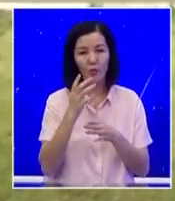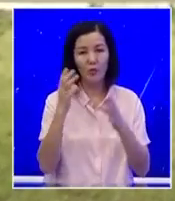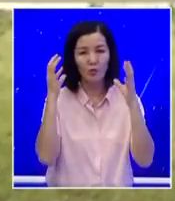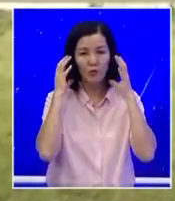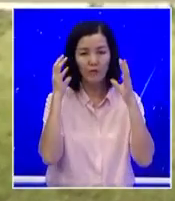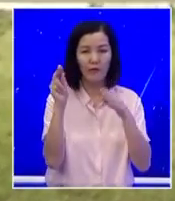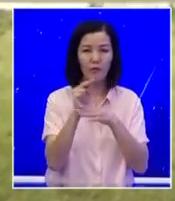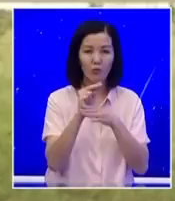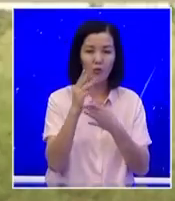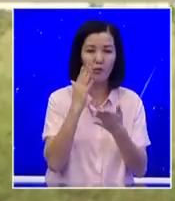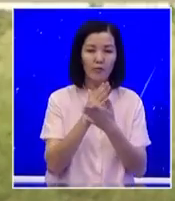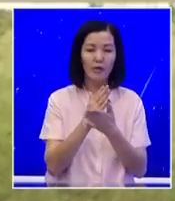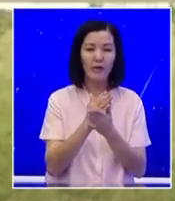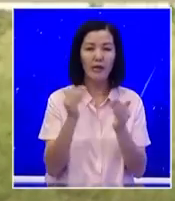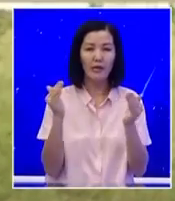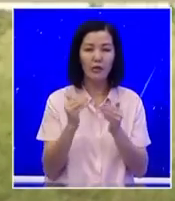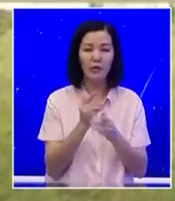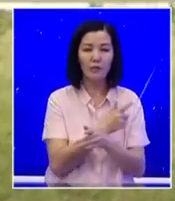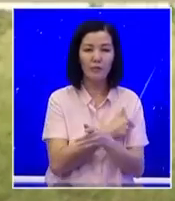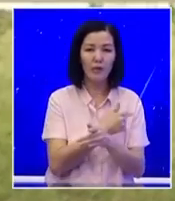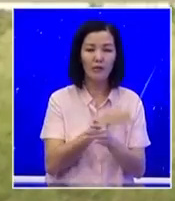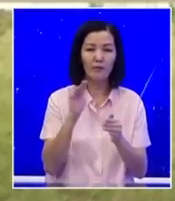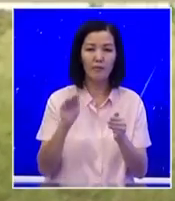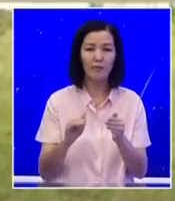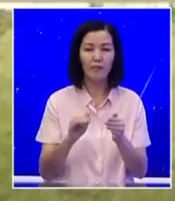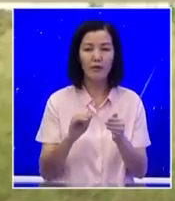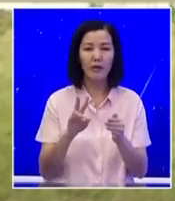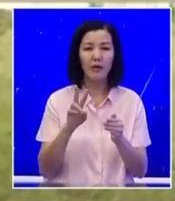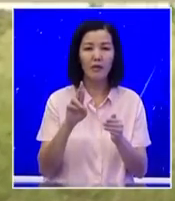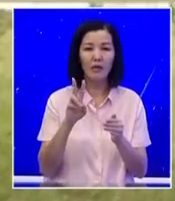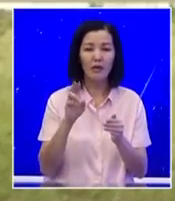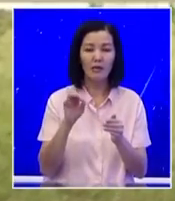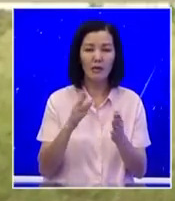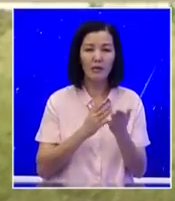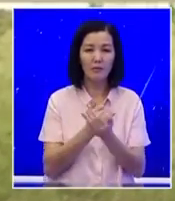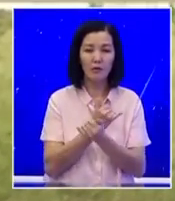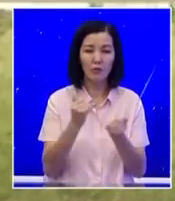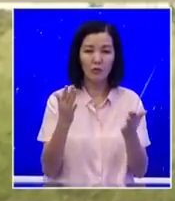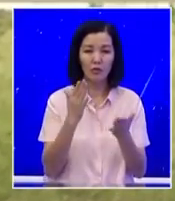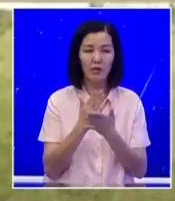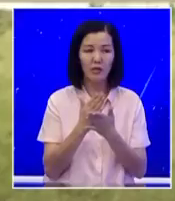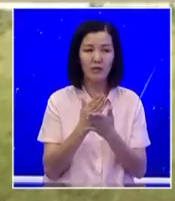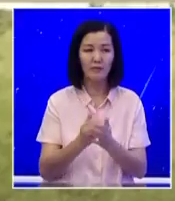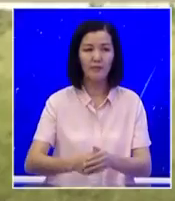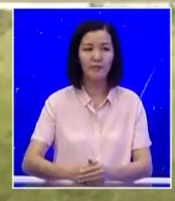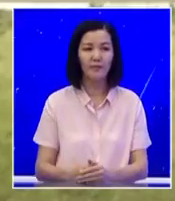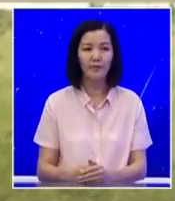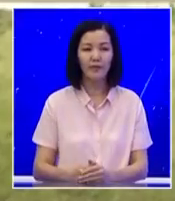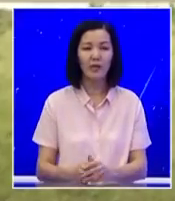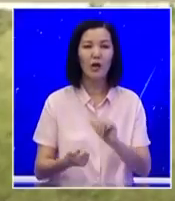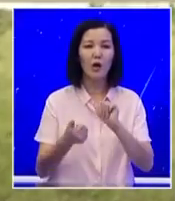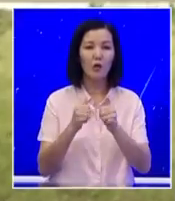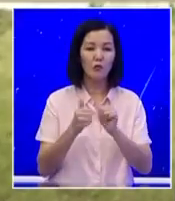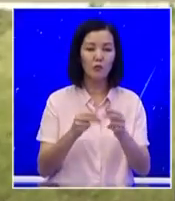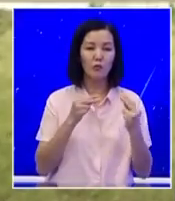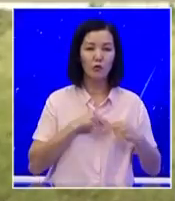және кіші медперсонал дейміз ғой, нянялар, сол кісілер көбінесе ауысыммен жұмыс